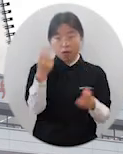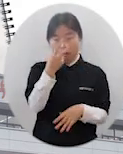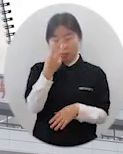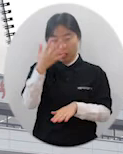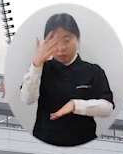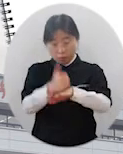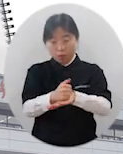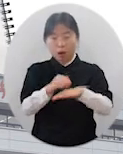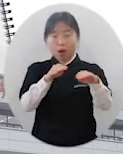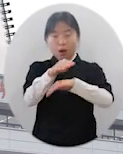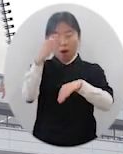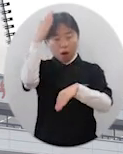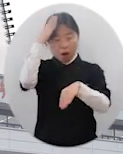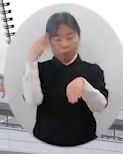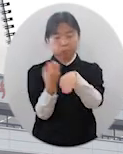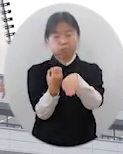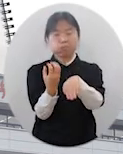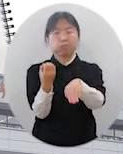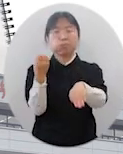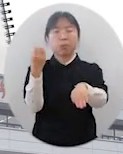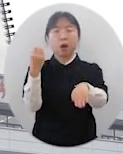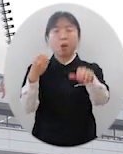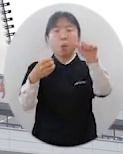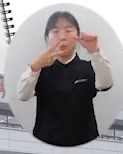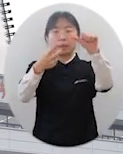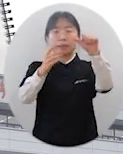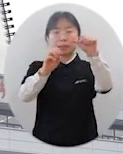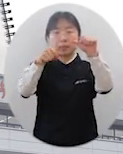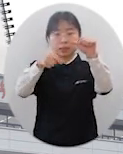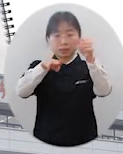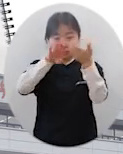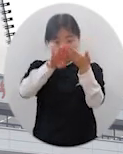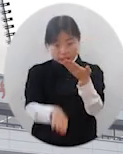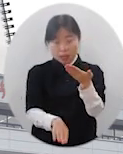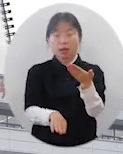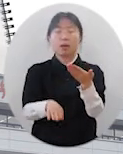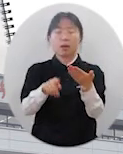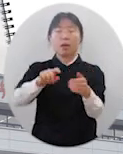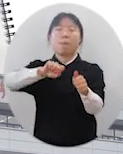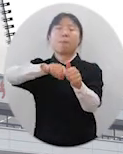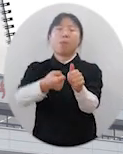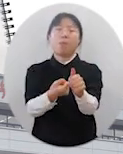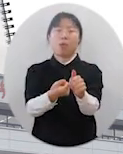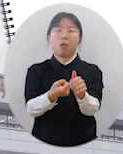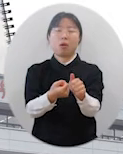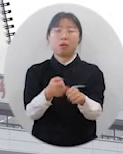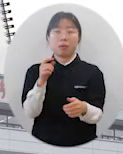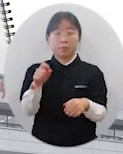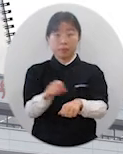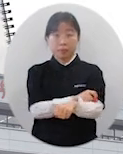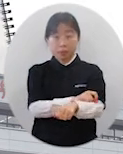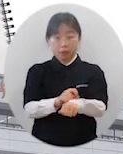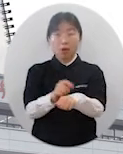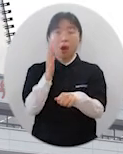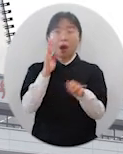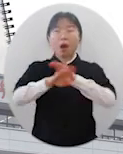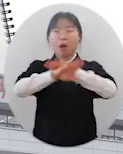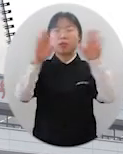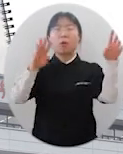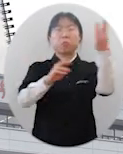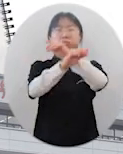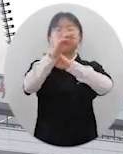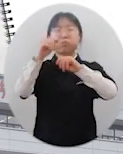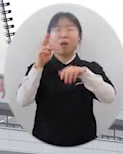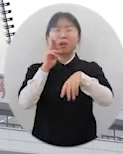제한 단속이 시행됨에 따라 1인 10만 원의 과태료가 부과됩니다. 특히 고농도 미세먼지 비상저감